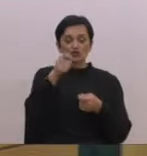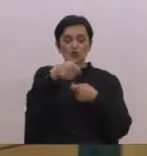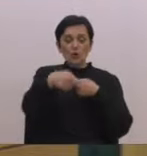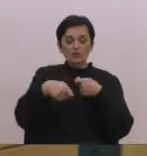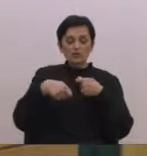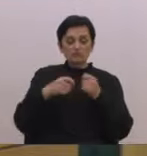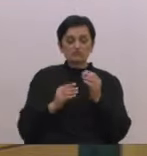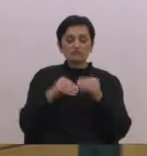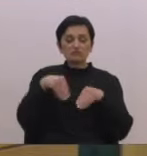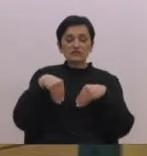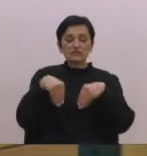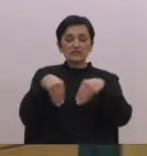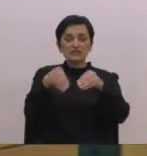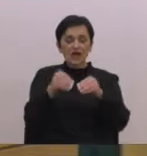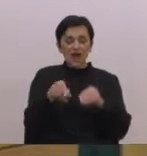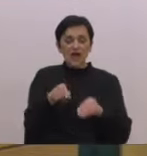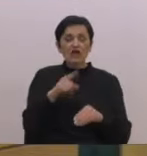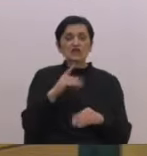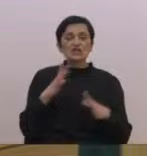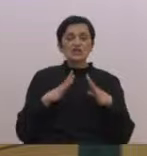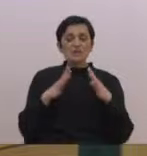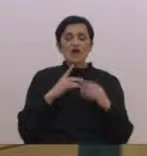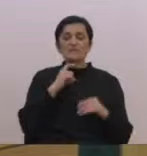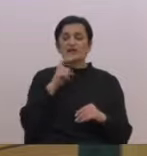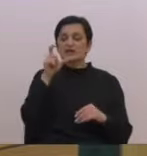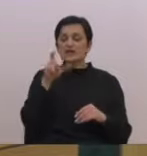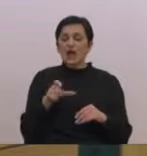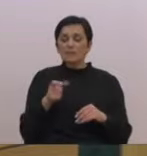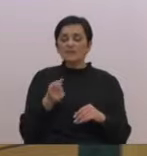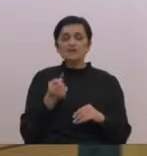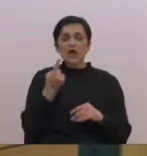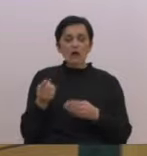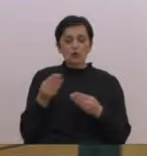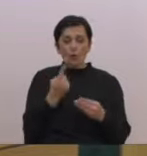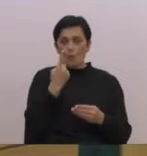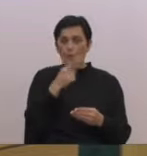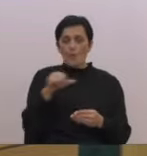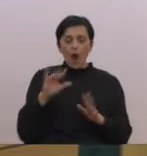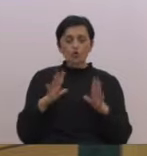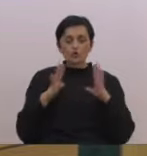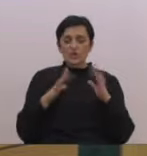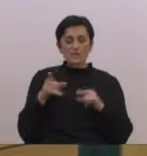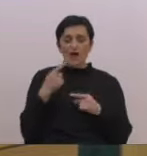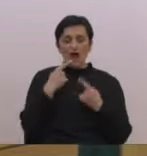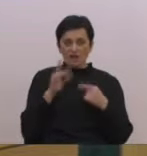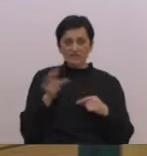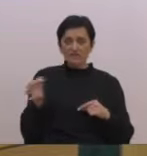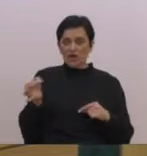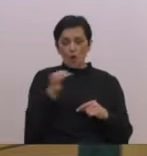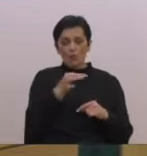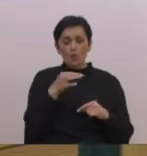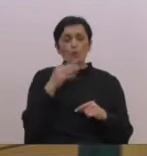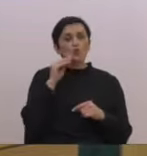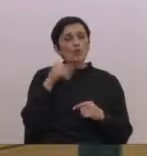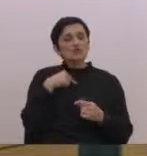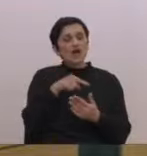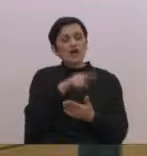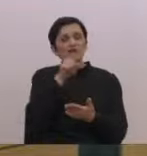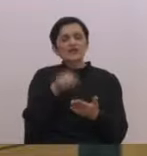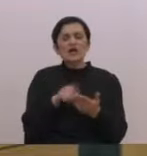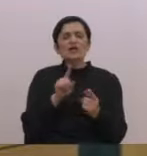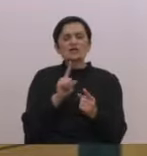მოიტანოს იმერელმა გლეხმა და არა მხოლოდ იმერელმა გლეხმა. ჩვენ როცა ამ პრობლემაზე ვსაუბრობთ და ვსვავთ კითხვებს, აბა რაზე უნდა